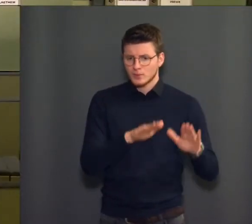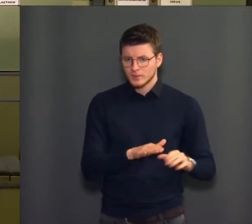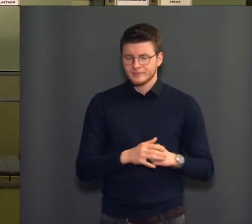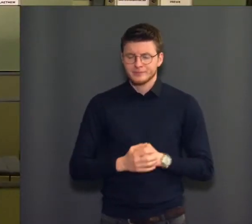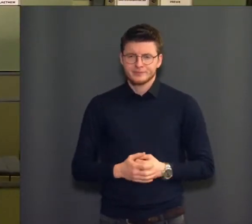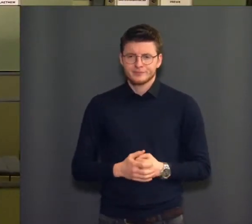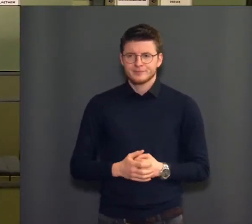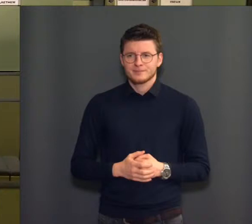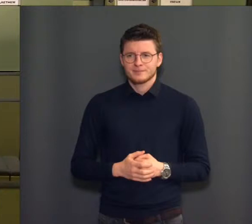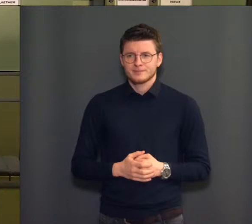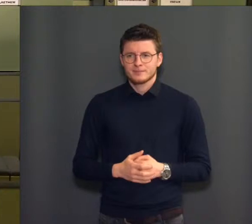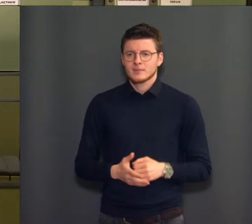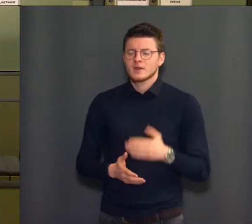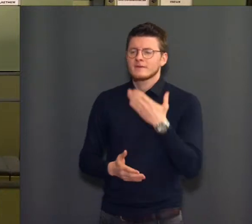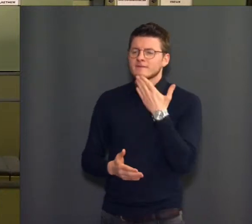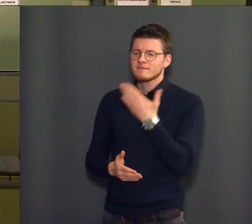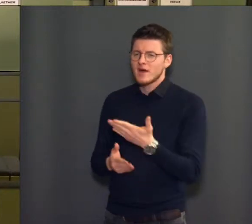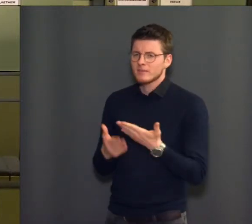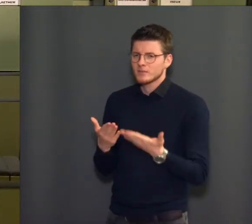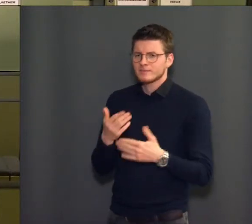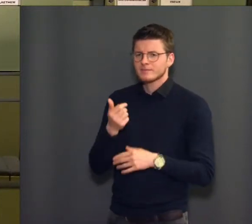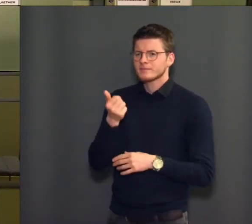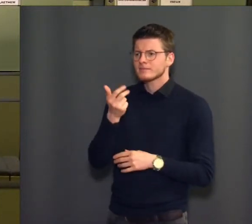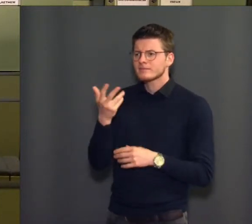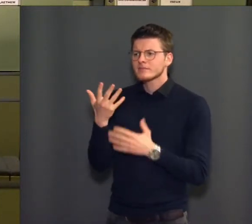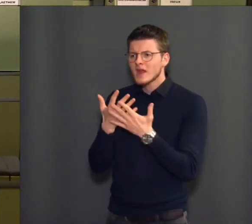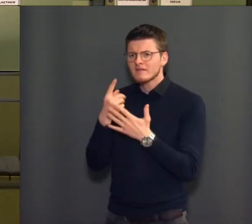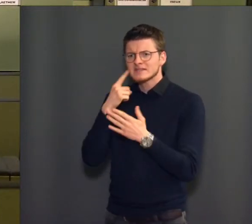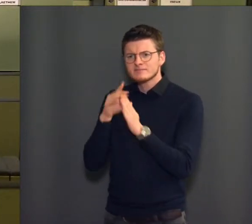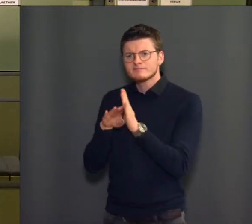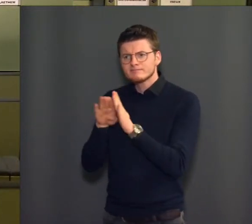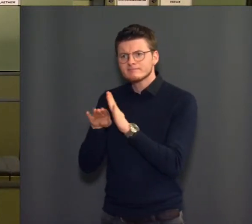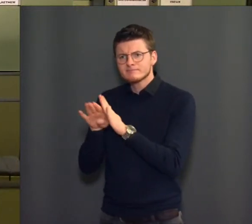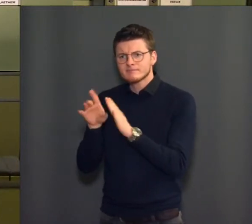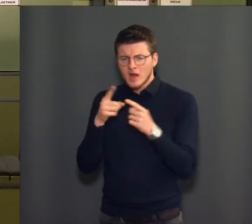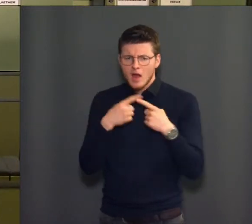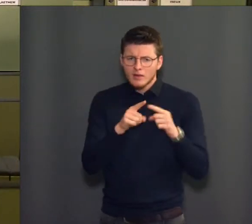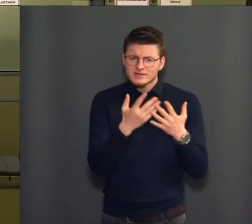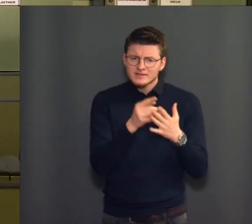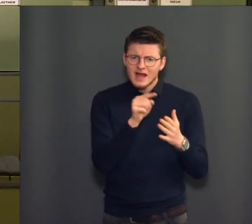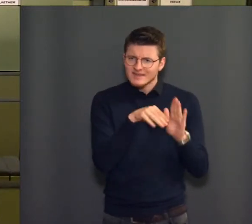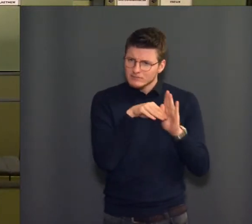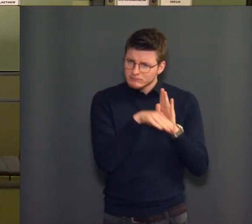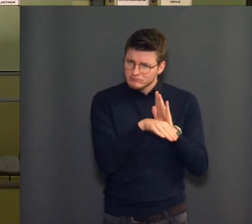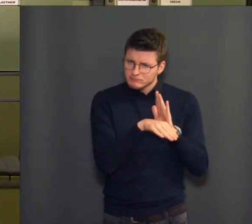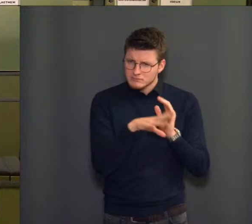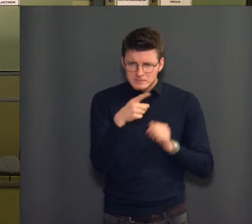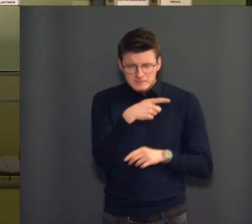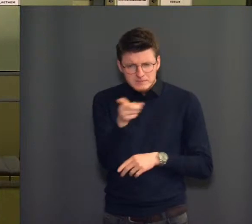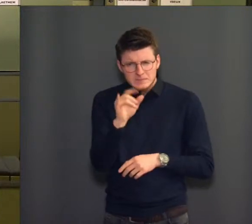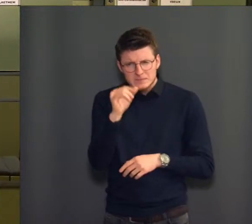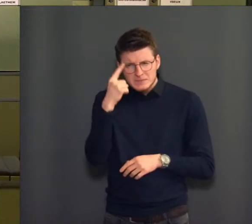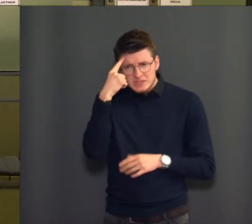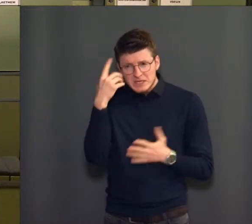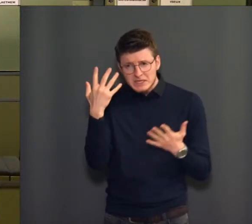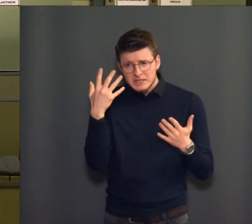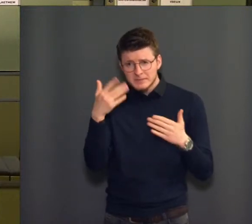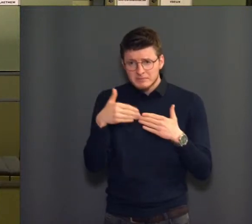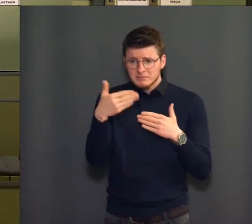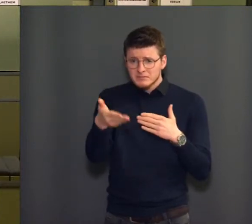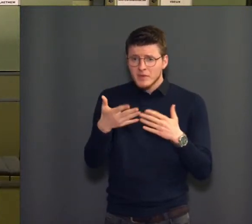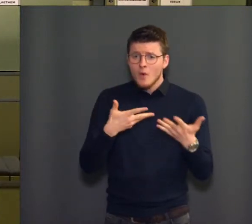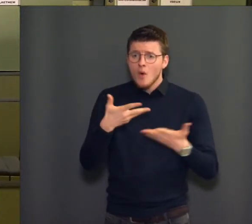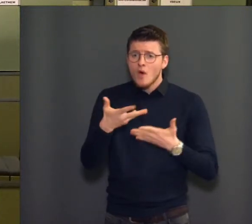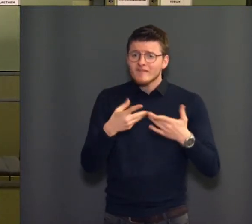Sommige cijfers stijgen terwijl andere dalen. Wat zijn volgens jullie de belangrijkste parameters om rekening mee te houden tijdens het volgende